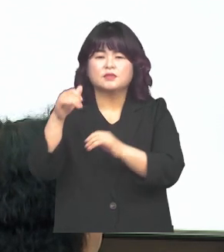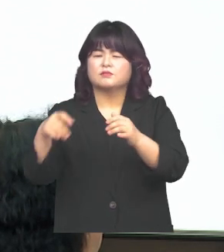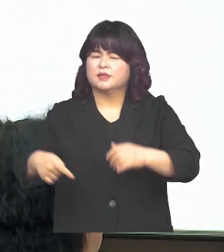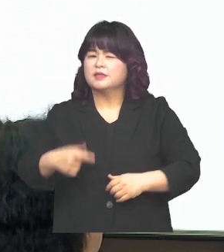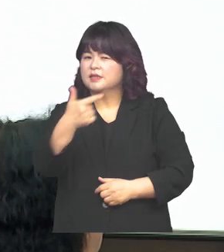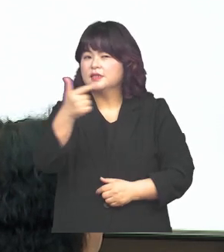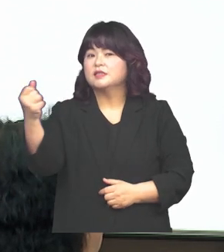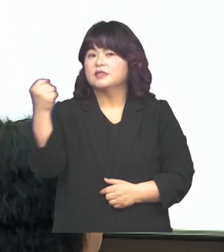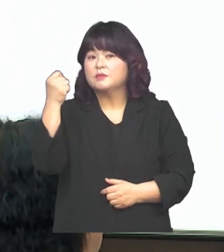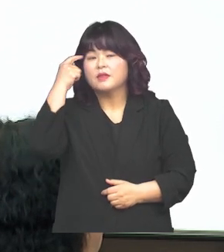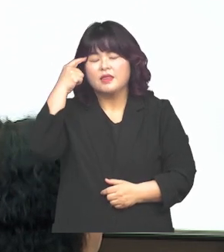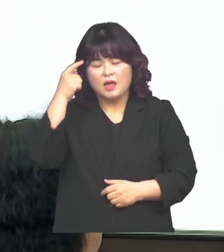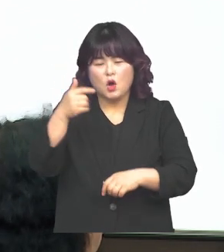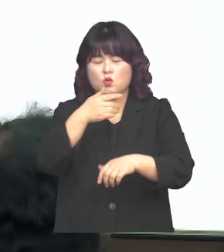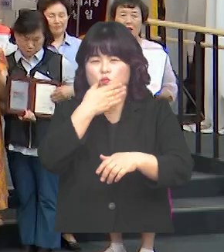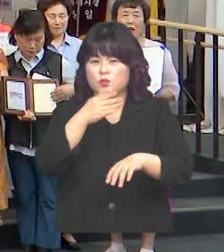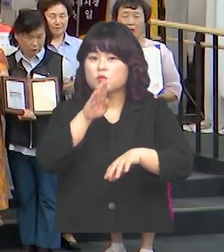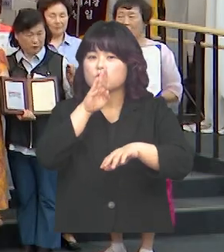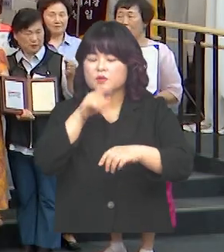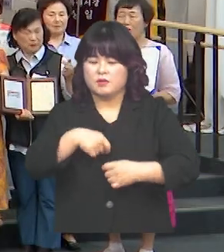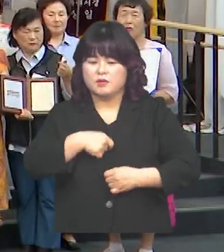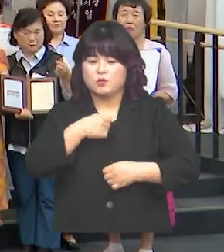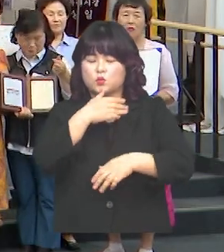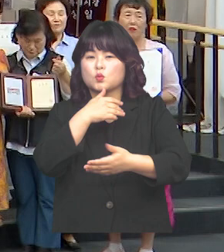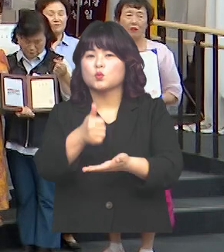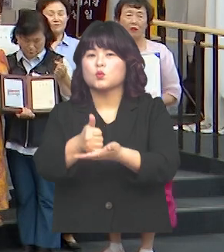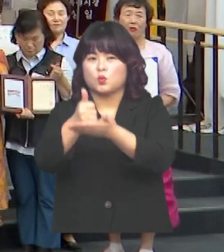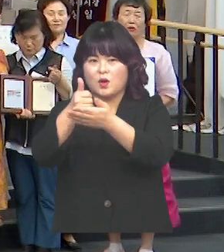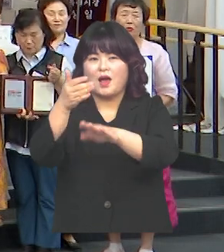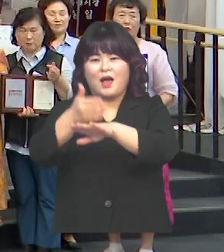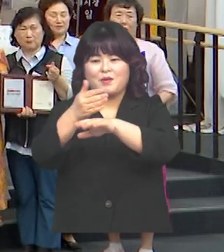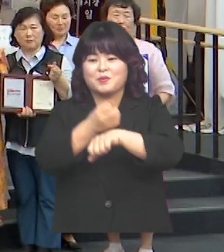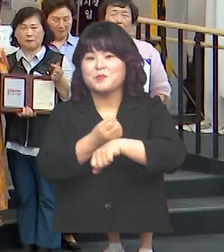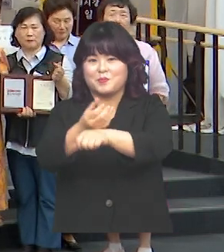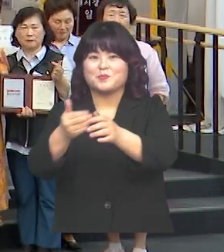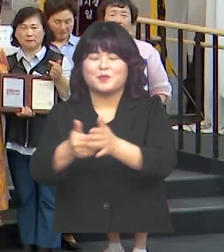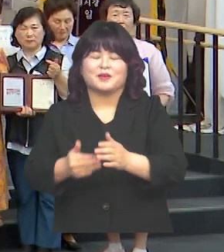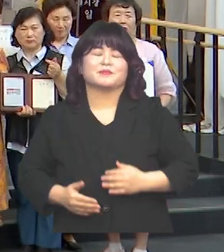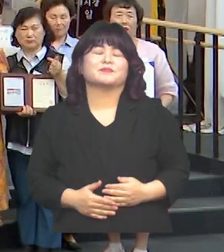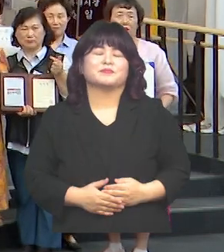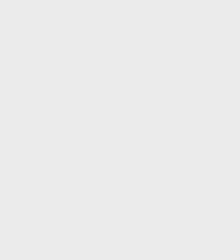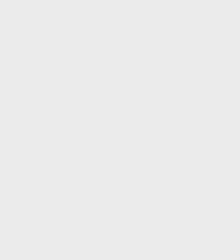생각하며 진심으로 존경과 감사의 뜻을 전한다고 말했습니다.